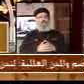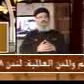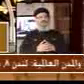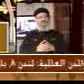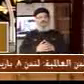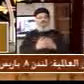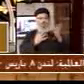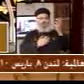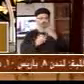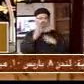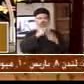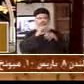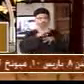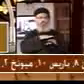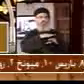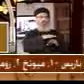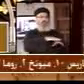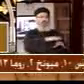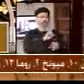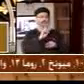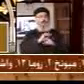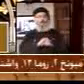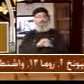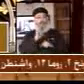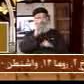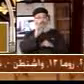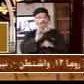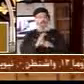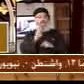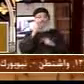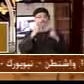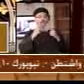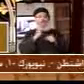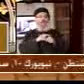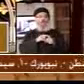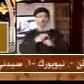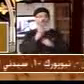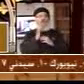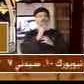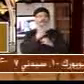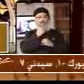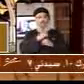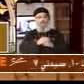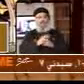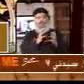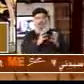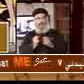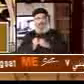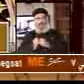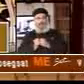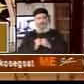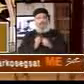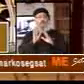اوعى تخزن. لو كان اللي وياهم 7 خبزات والسمكتي والقليل من السمك حجزوهم